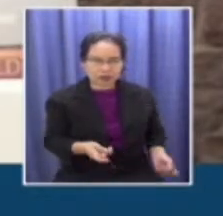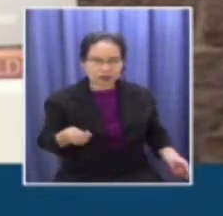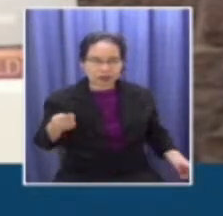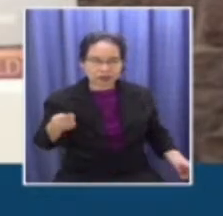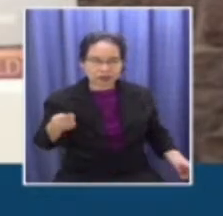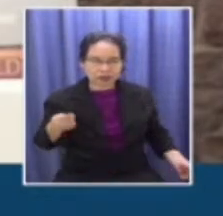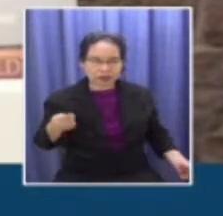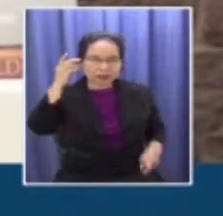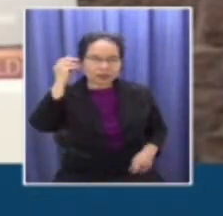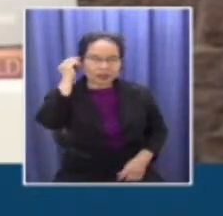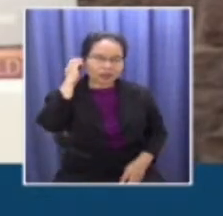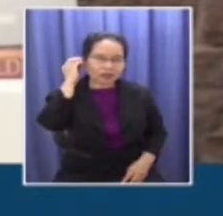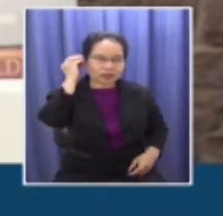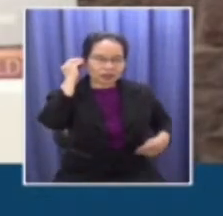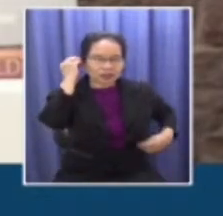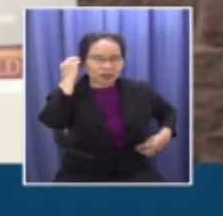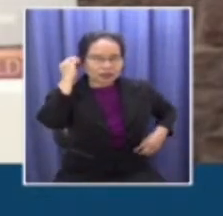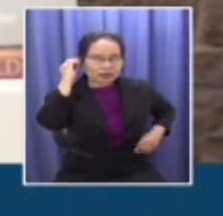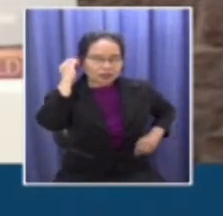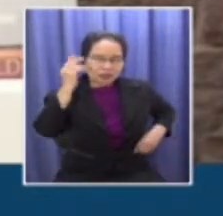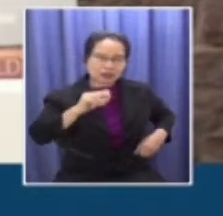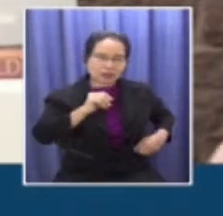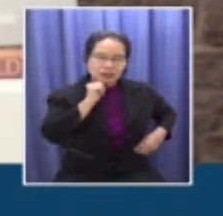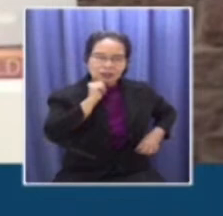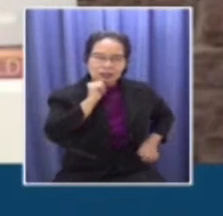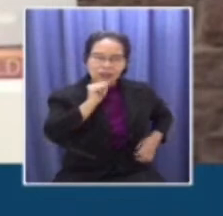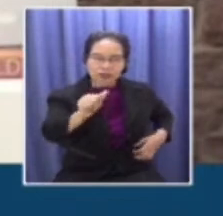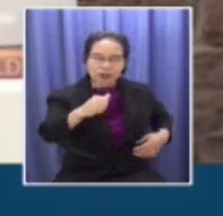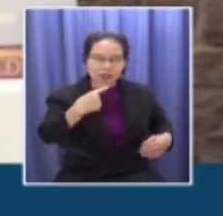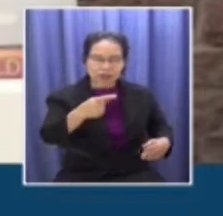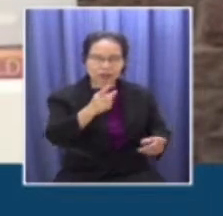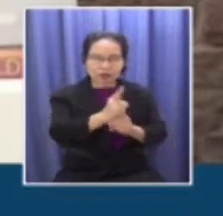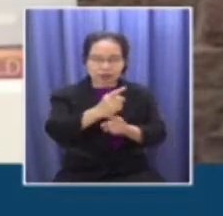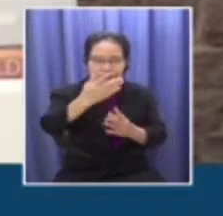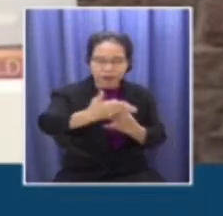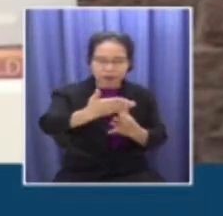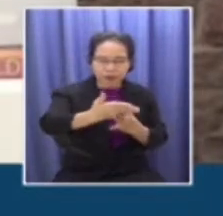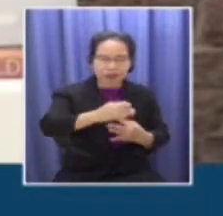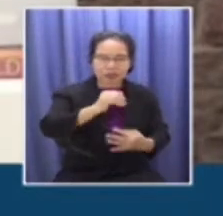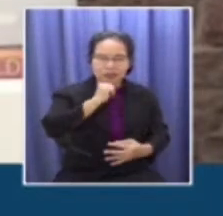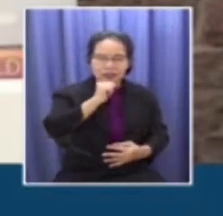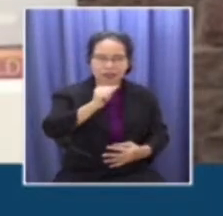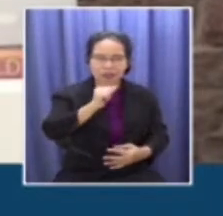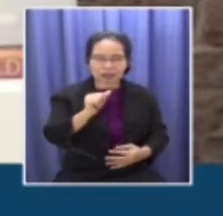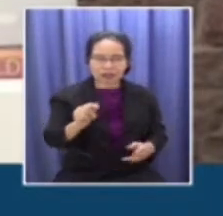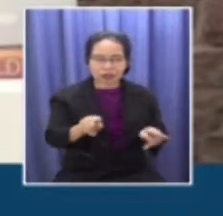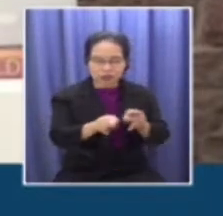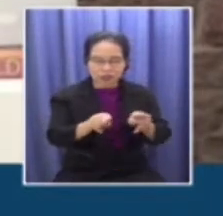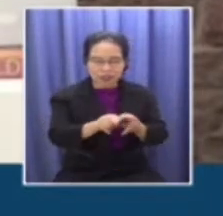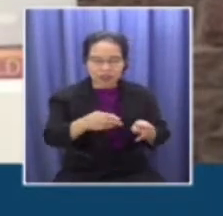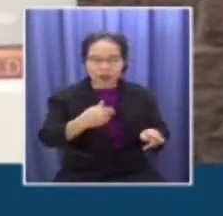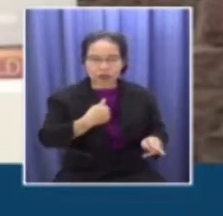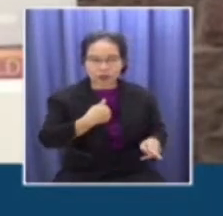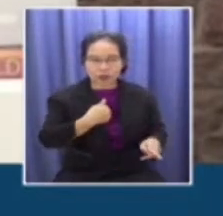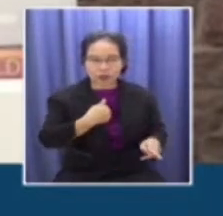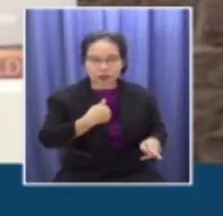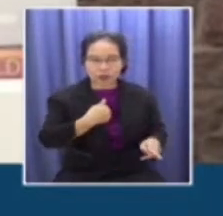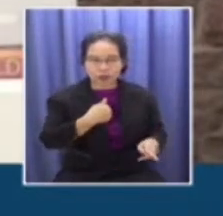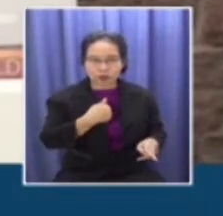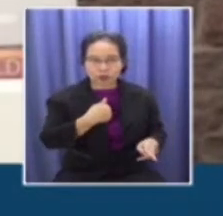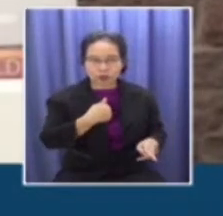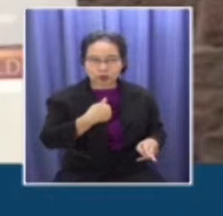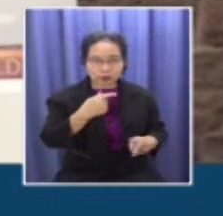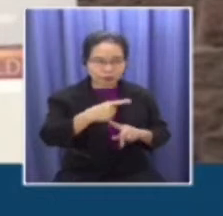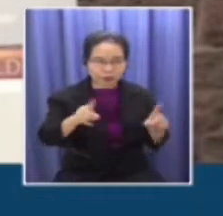afahyɛ ɔmampagine de tɔte ayi saa da no wasi wɔ menya wa manyoni ebinom sɛ ana onu abaro mele ya amanwasɛm meme